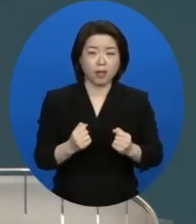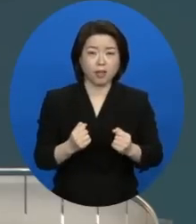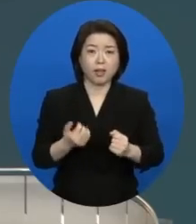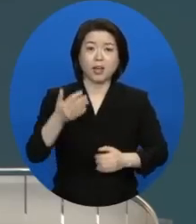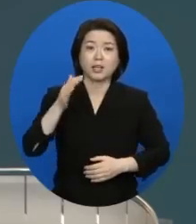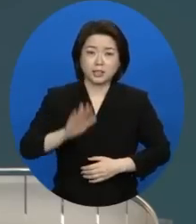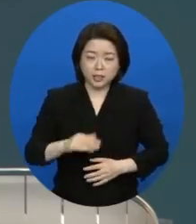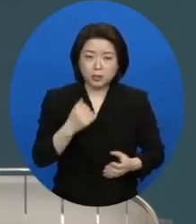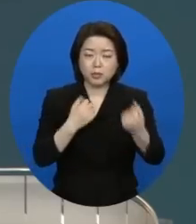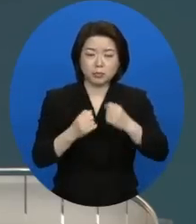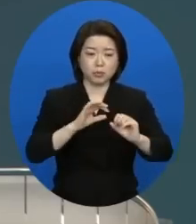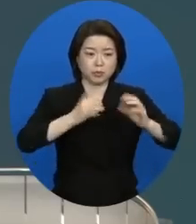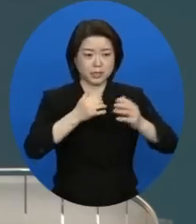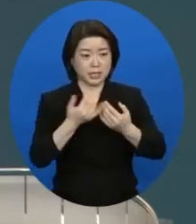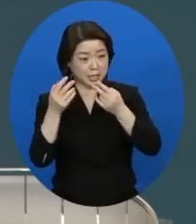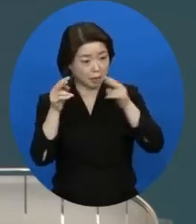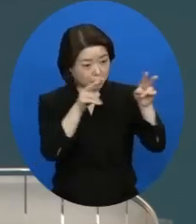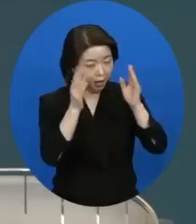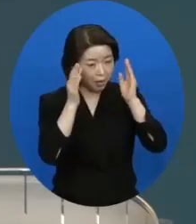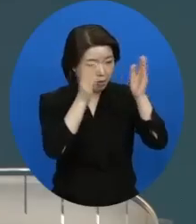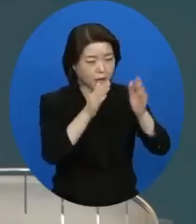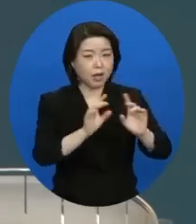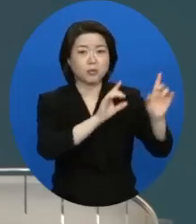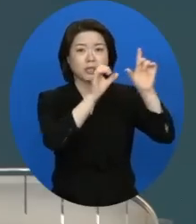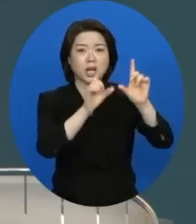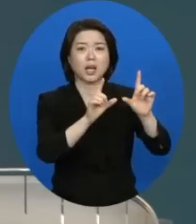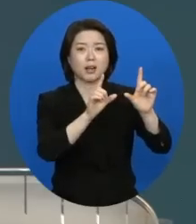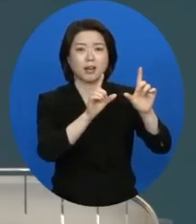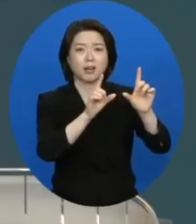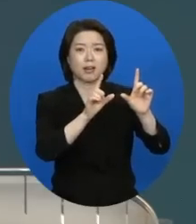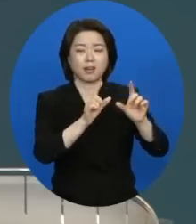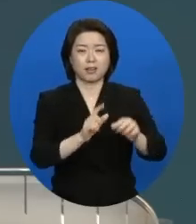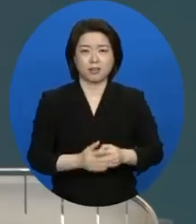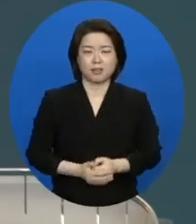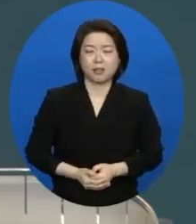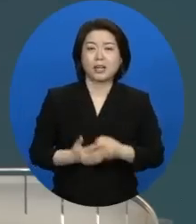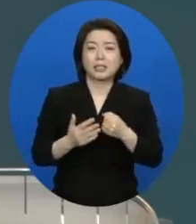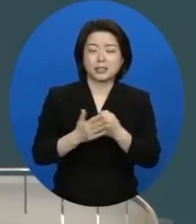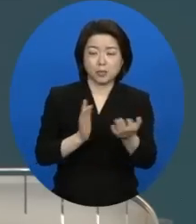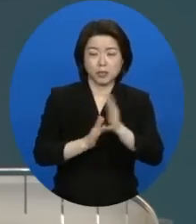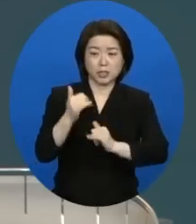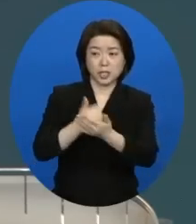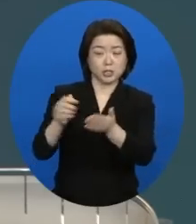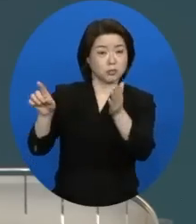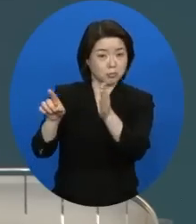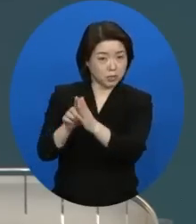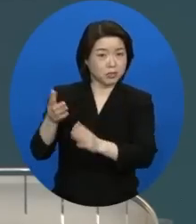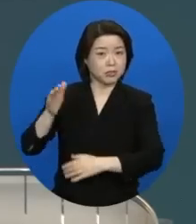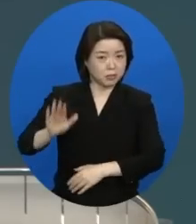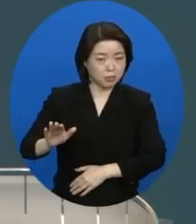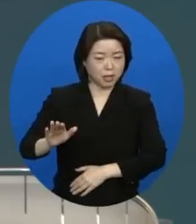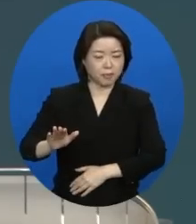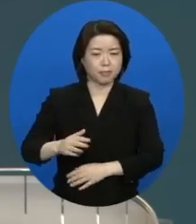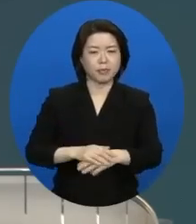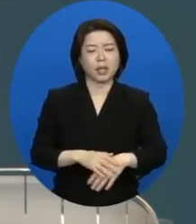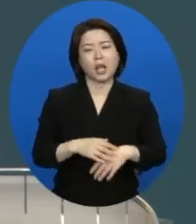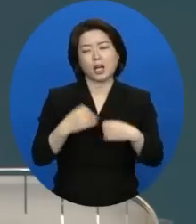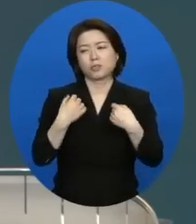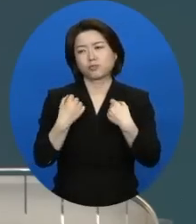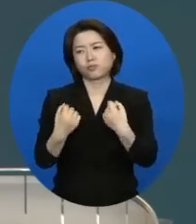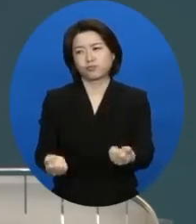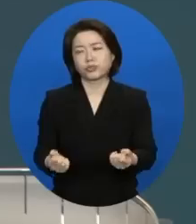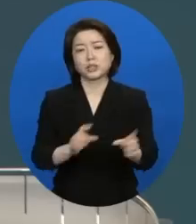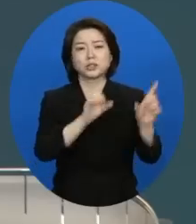계속 세상만 바라보고 사는 거예요. 그러니까 예수를 믿고도 무기력하게 사는